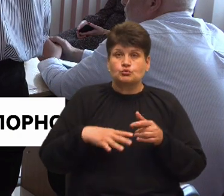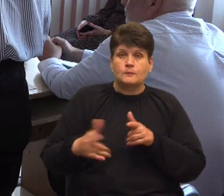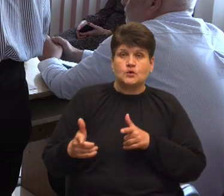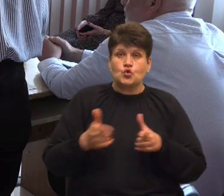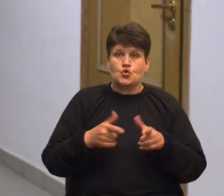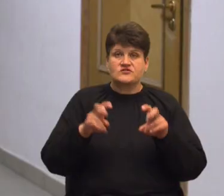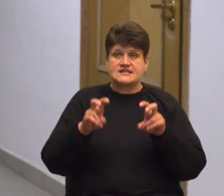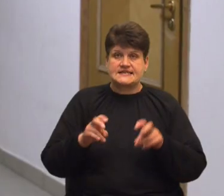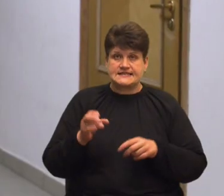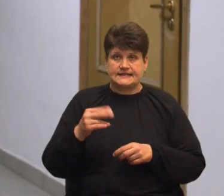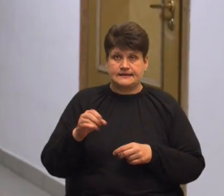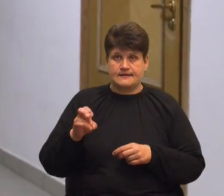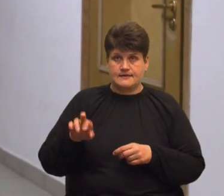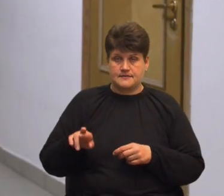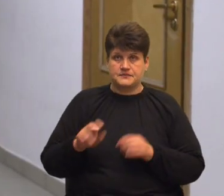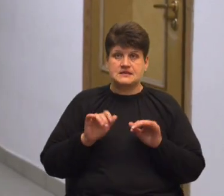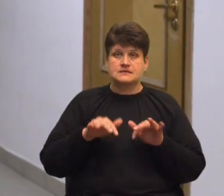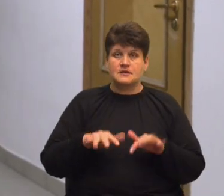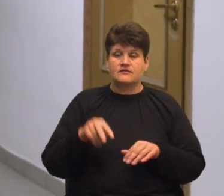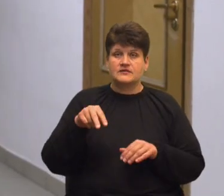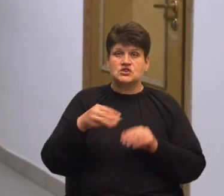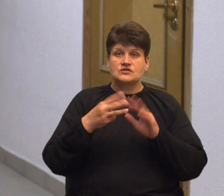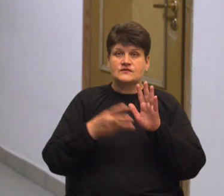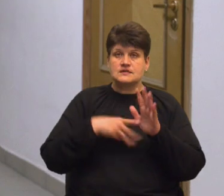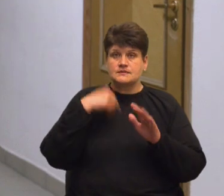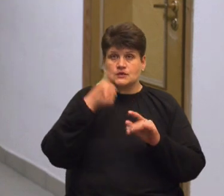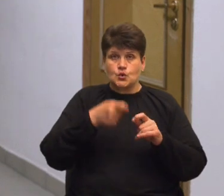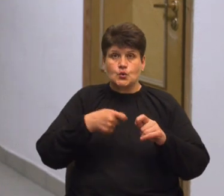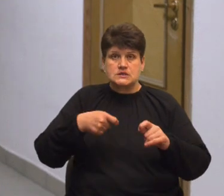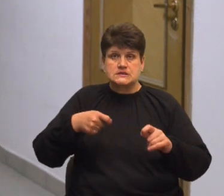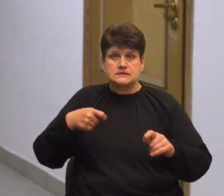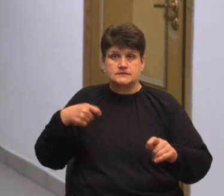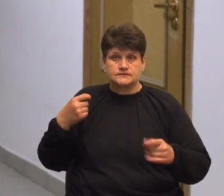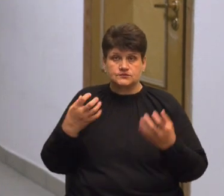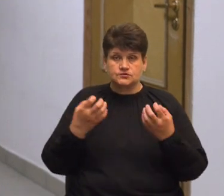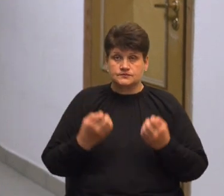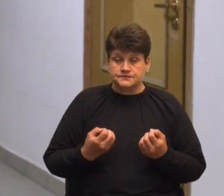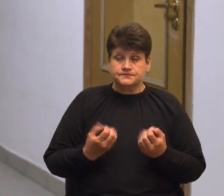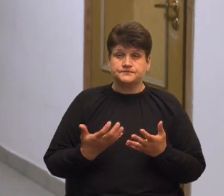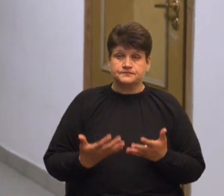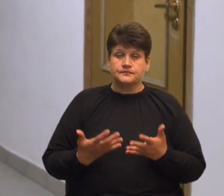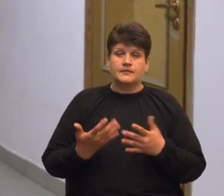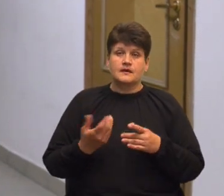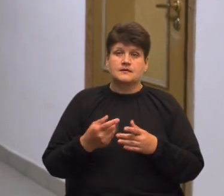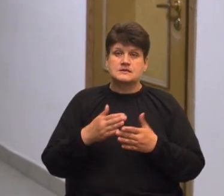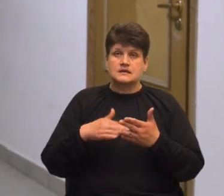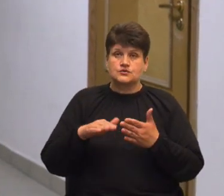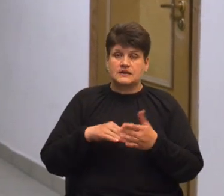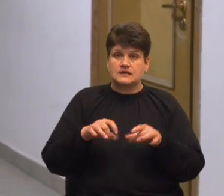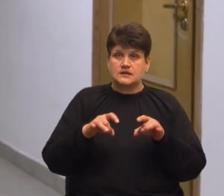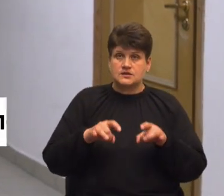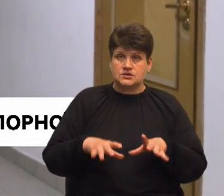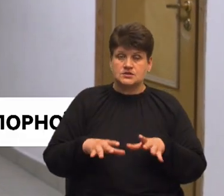засідання справа з 2018 року затягнутою по скасуванню рішення про повній школі